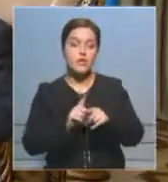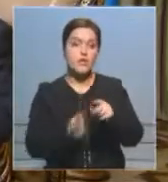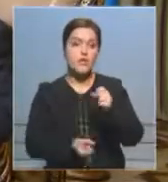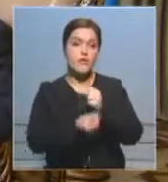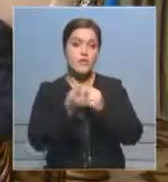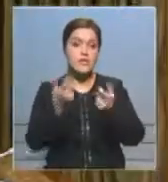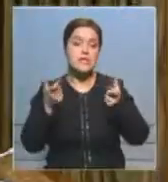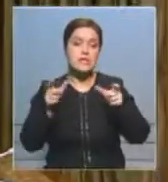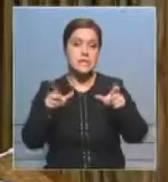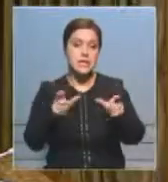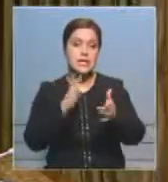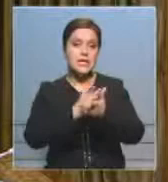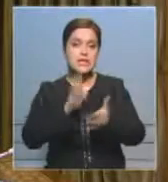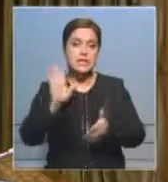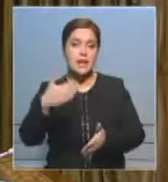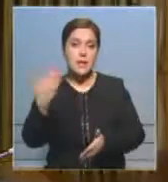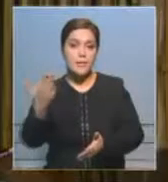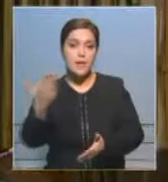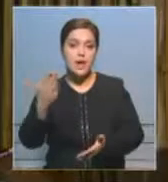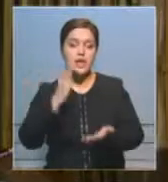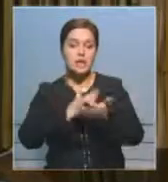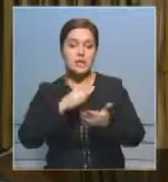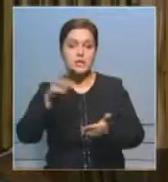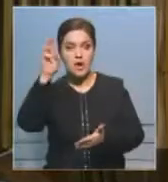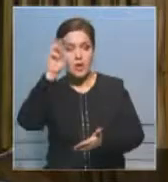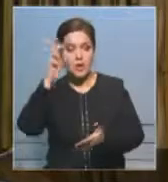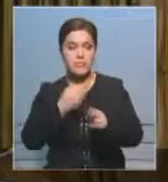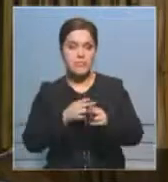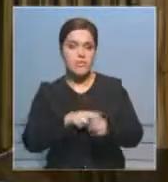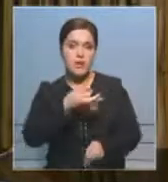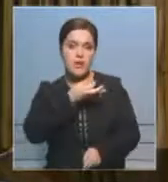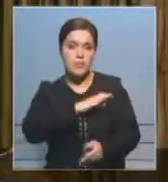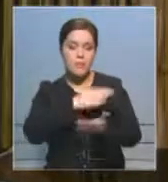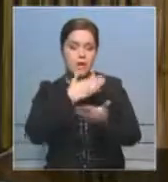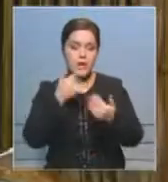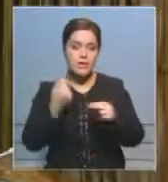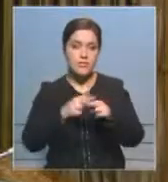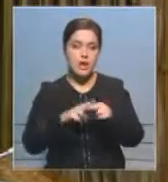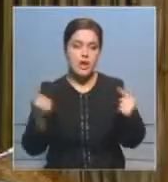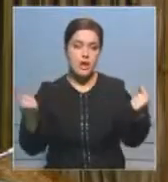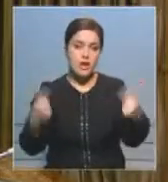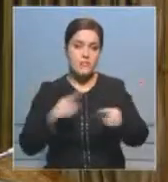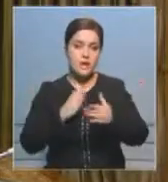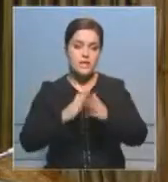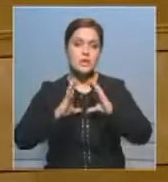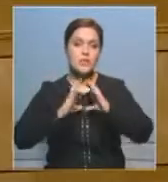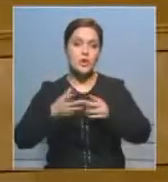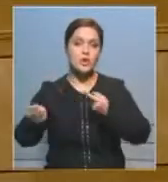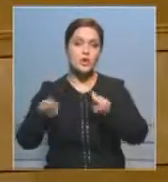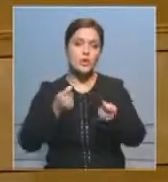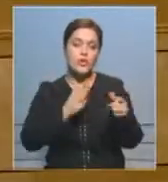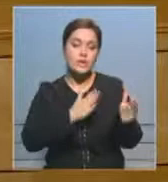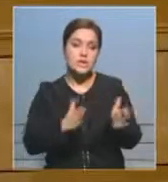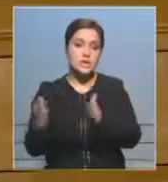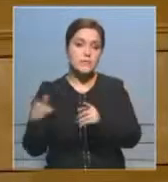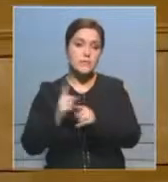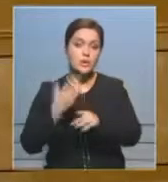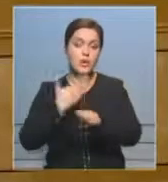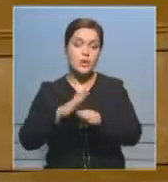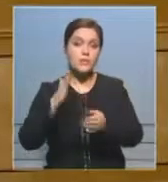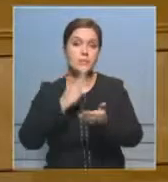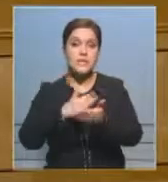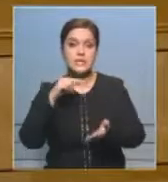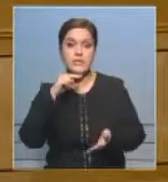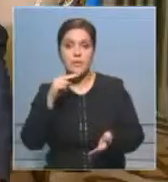санкционное противостояние между рядом стран не оказывать положительного влияния на мировую торговую систему отдельного внимания требует угроза